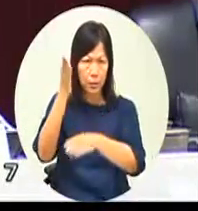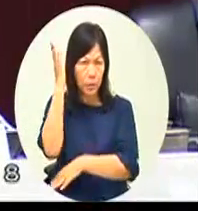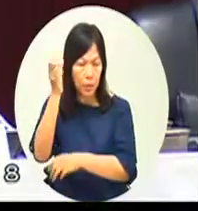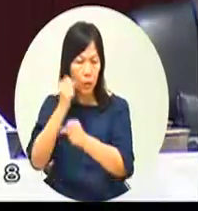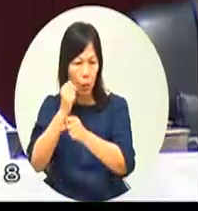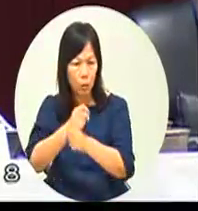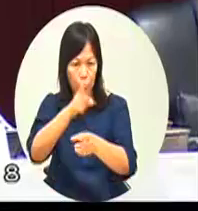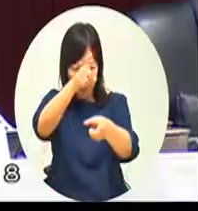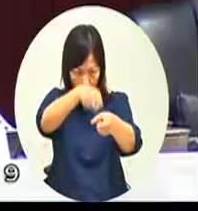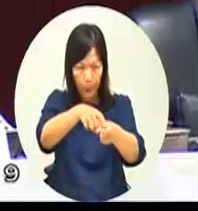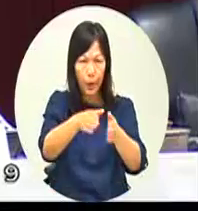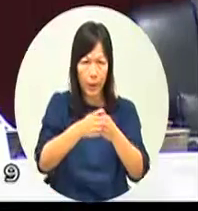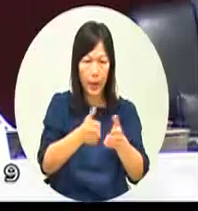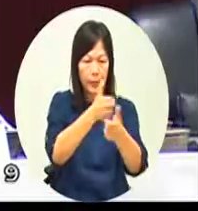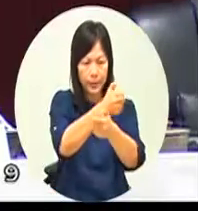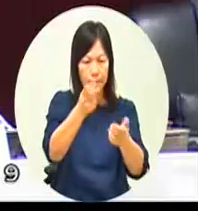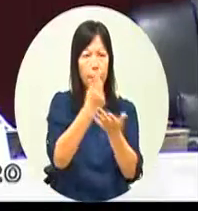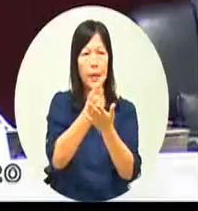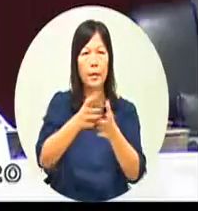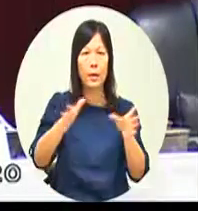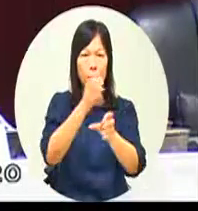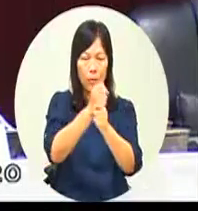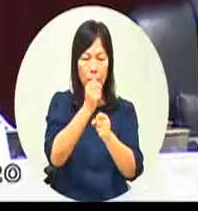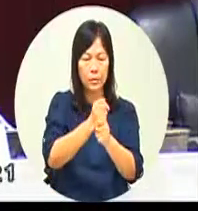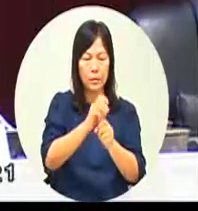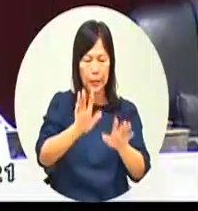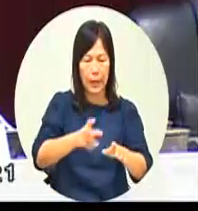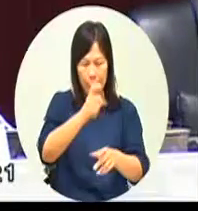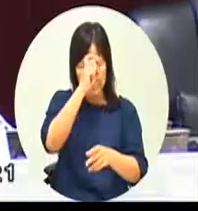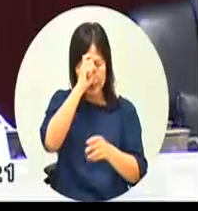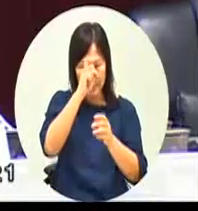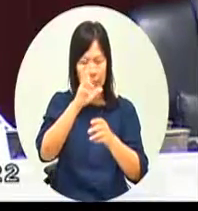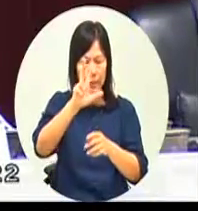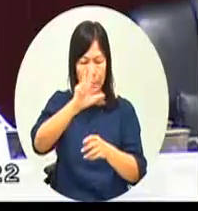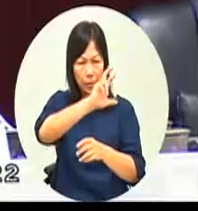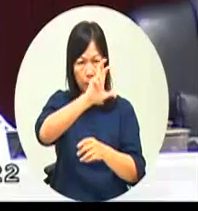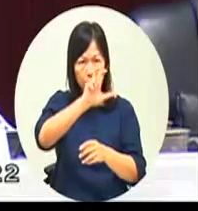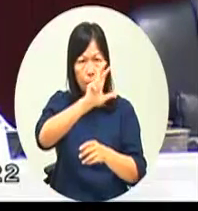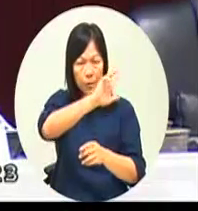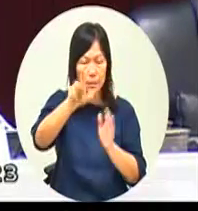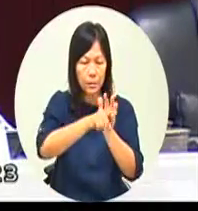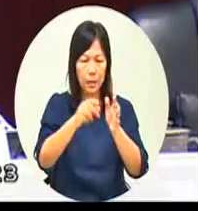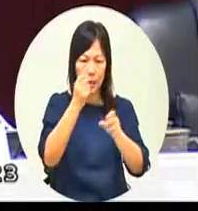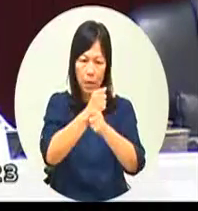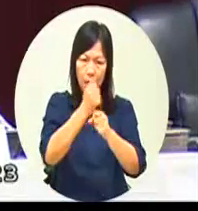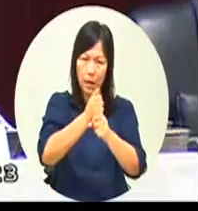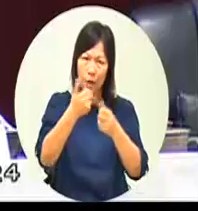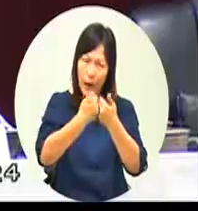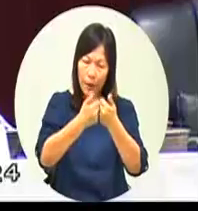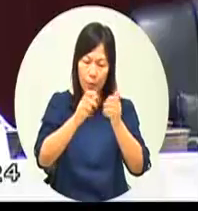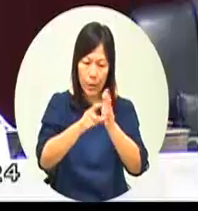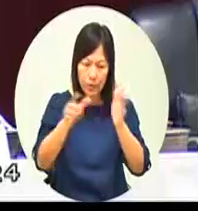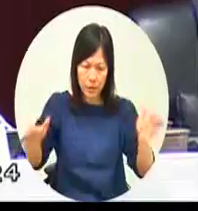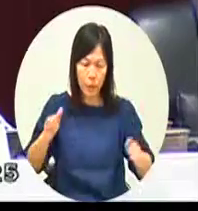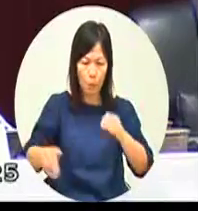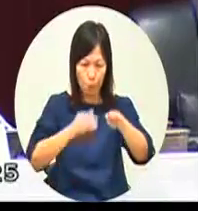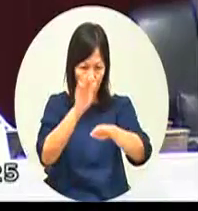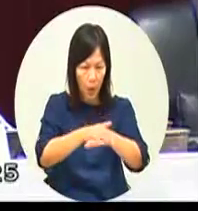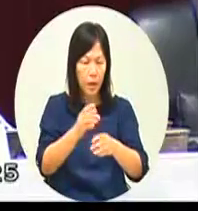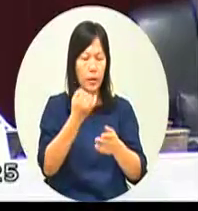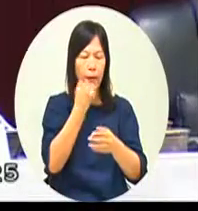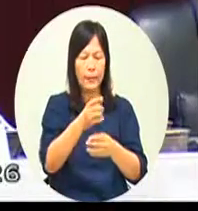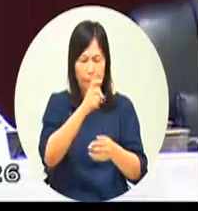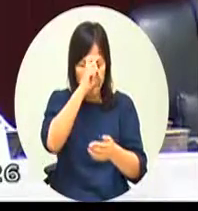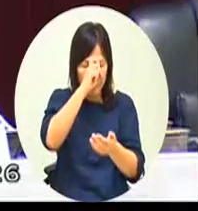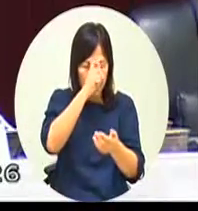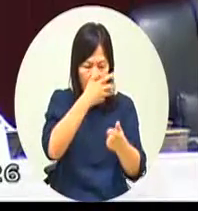线。谢谢各位同仁，期许这70天的议会能够圆满顺利成功，不要辜负所有人民的期